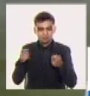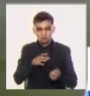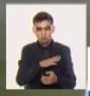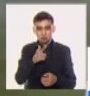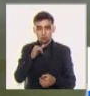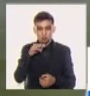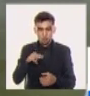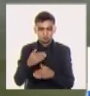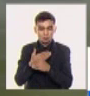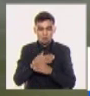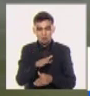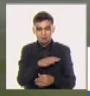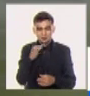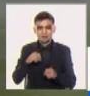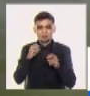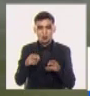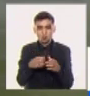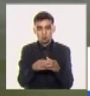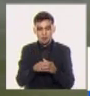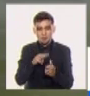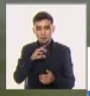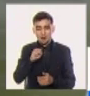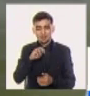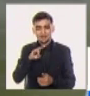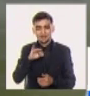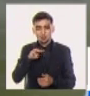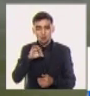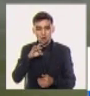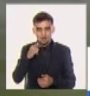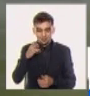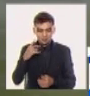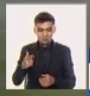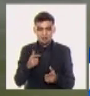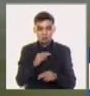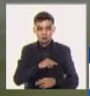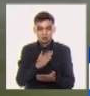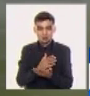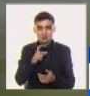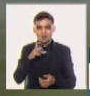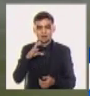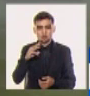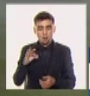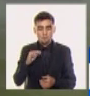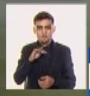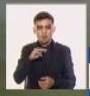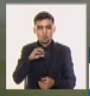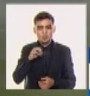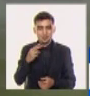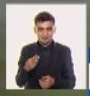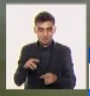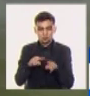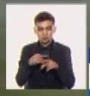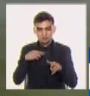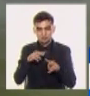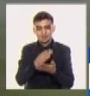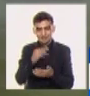Теки города. Работает специальная группа мониторинга. Кроме того, мы следим за складами СК-фармация, куда доставили гуманитарную помощь из Катара